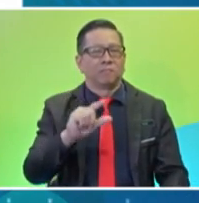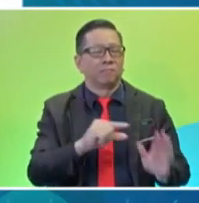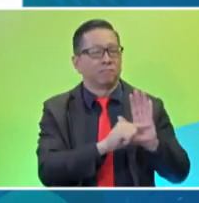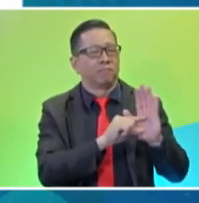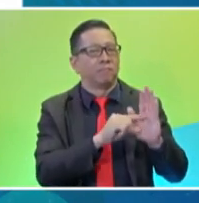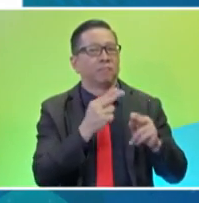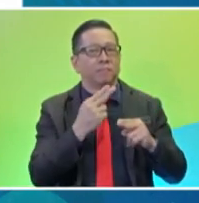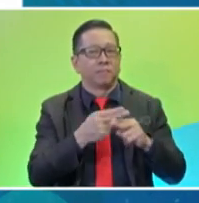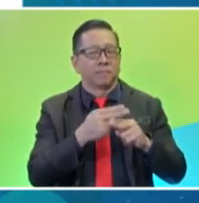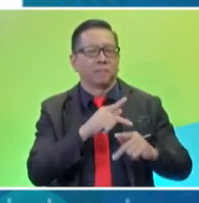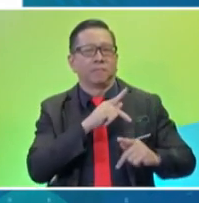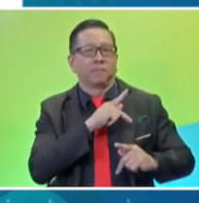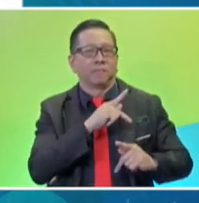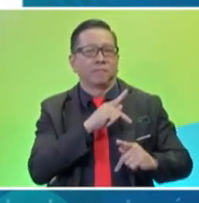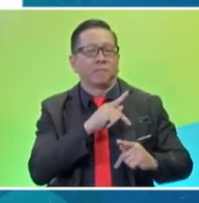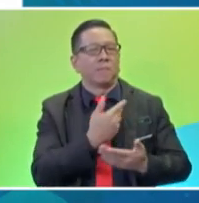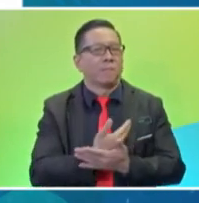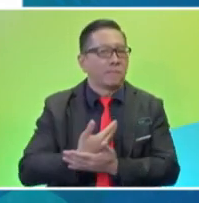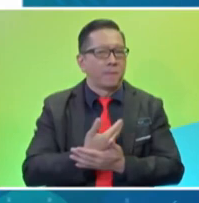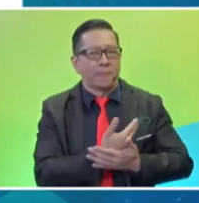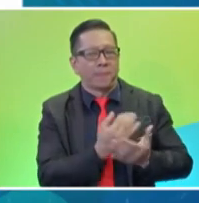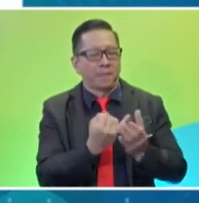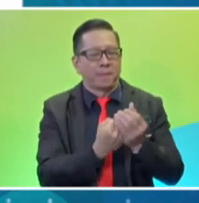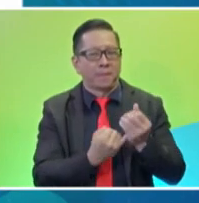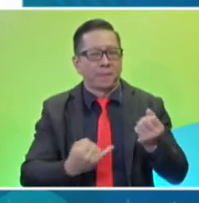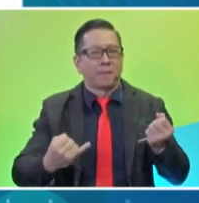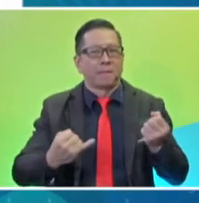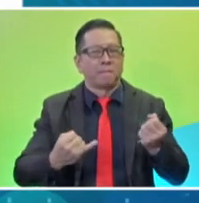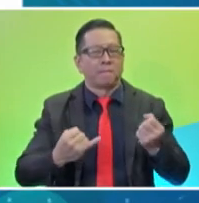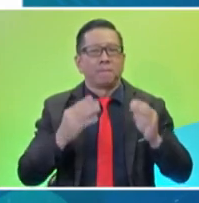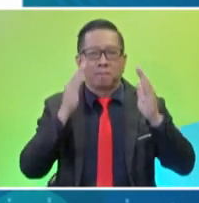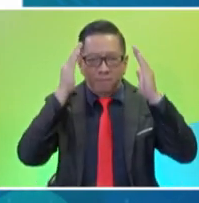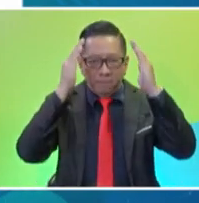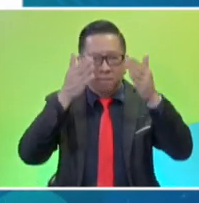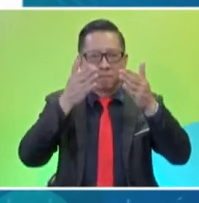beliau merupakan anak Jati kelahiran Kampung Pulau Jawa